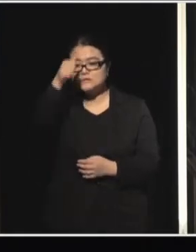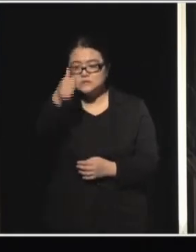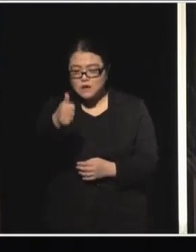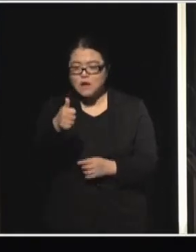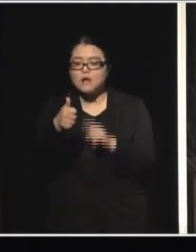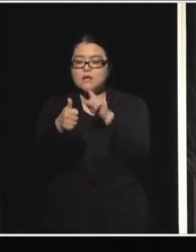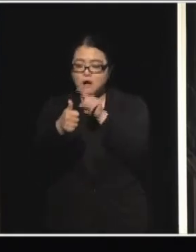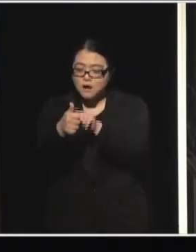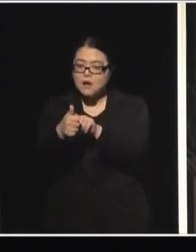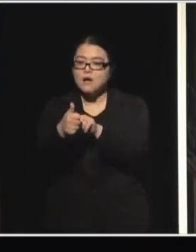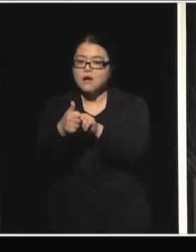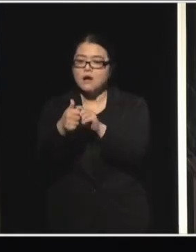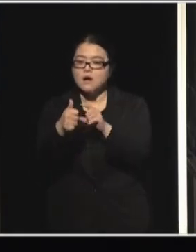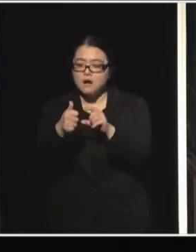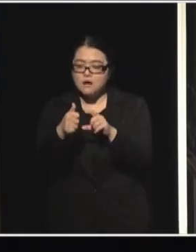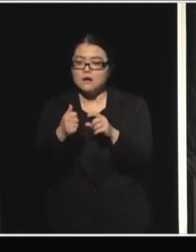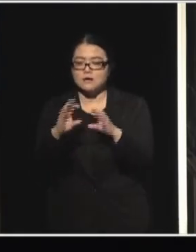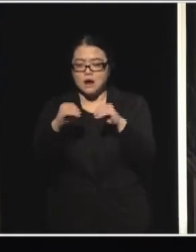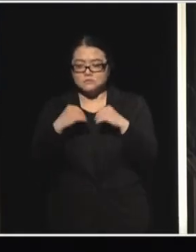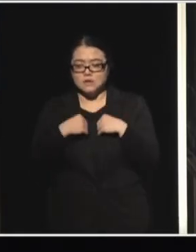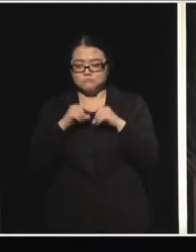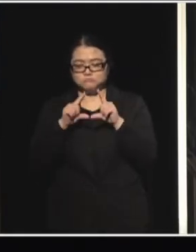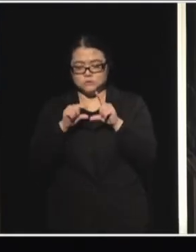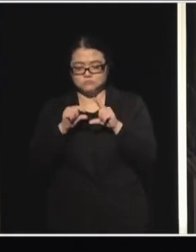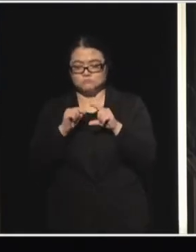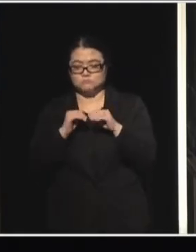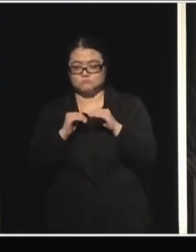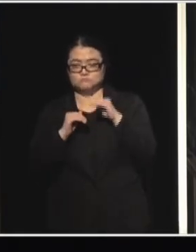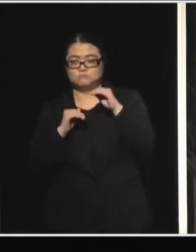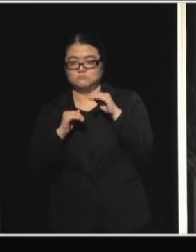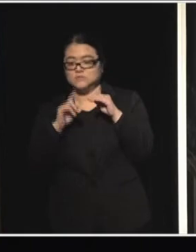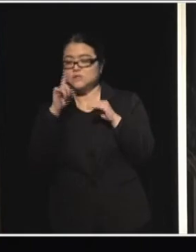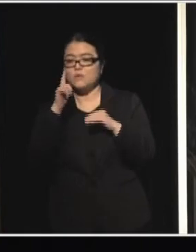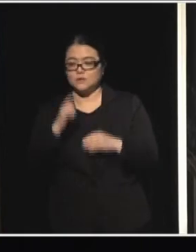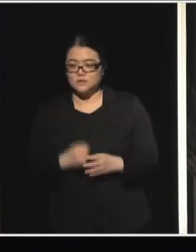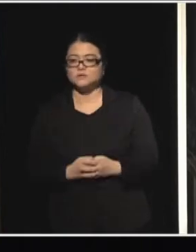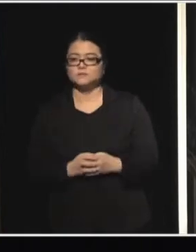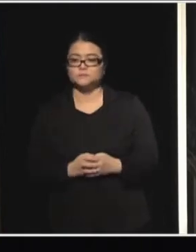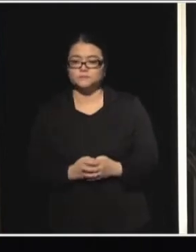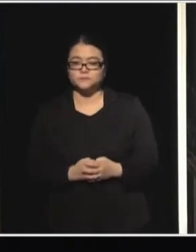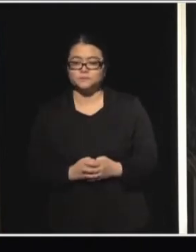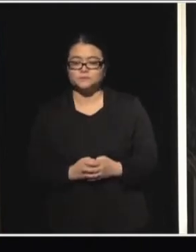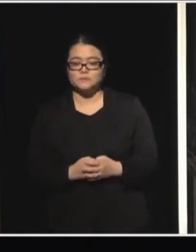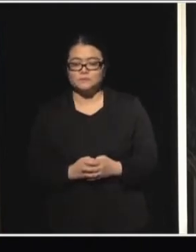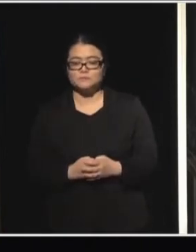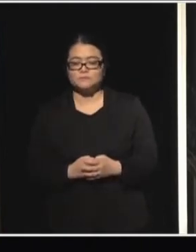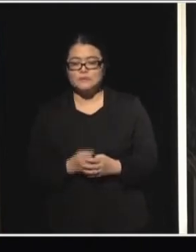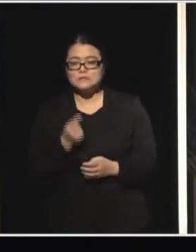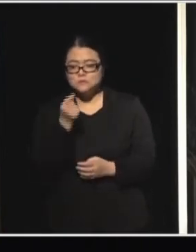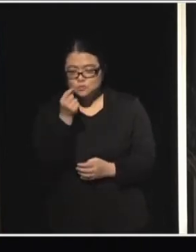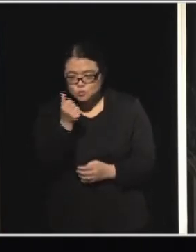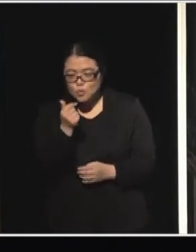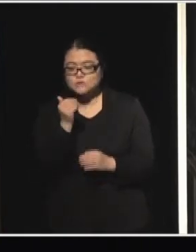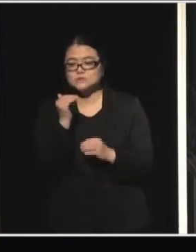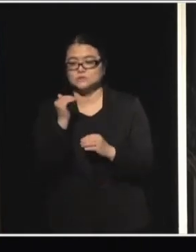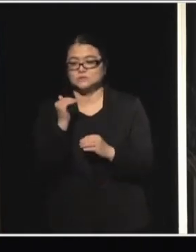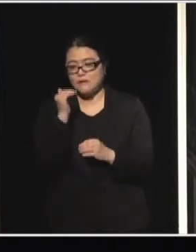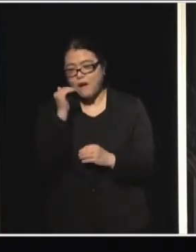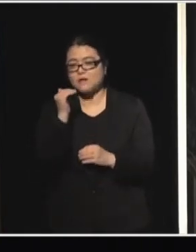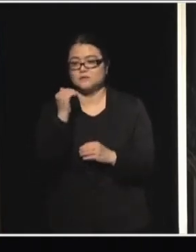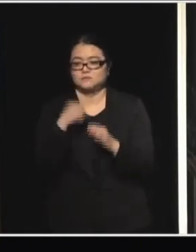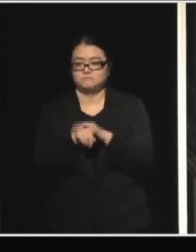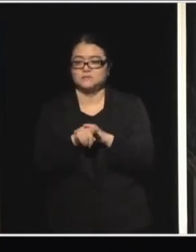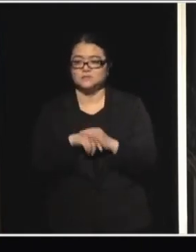に高いかというとこれもまあ日本にいればですね全体的に見るとで高い数字になるかと思いますがおそらく日本